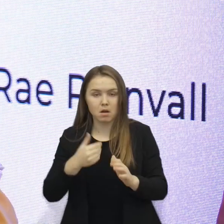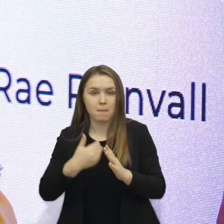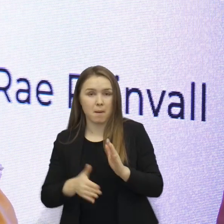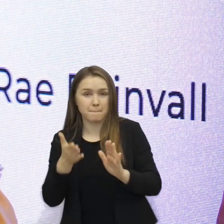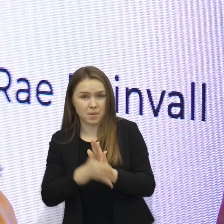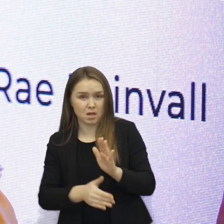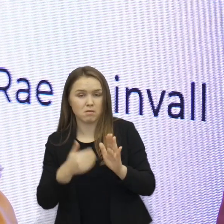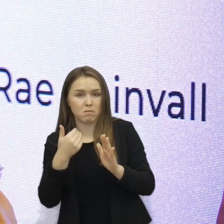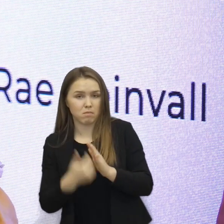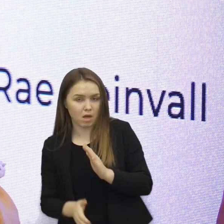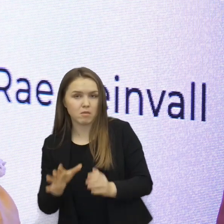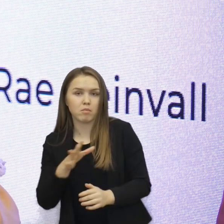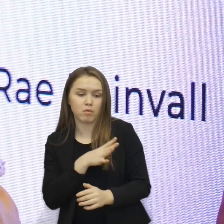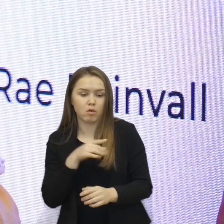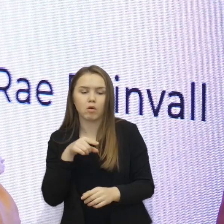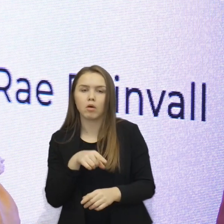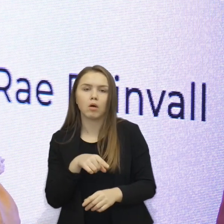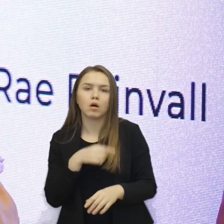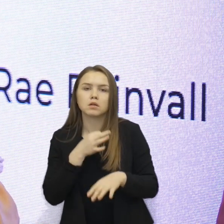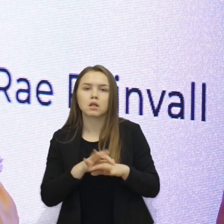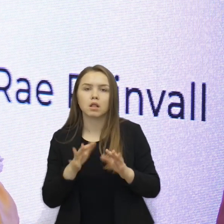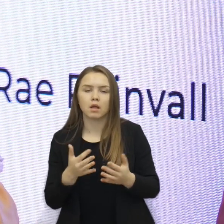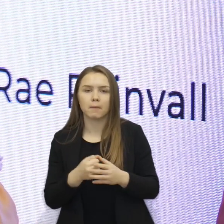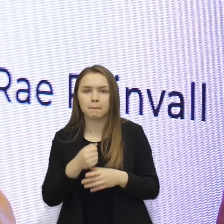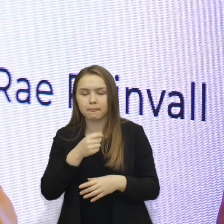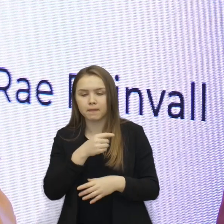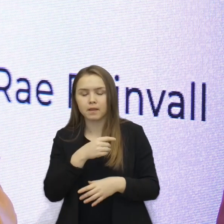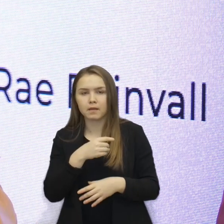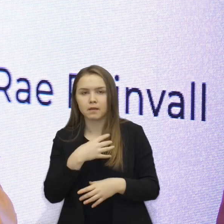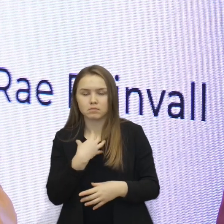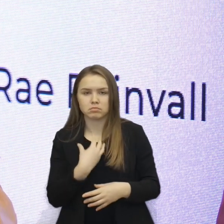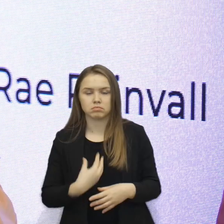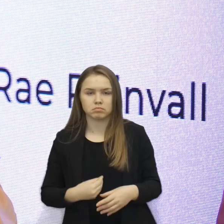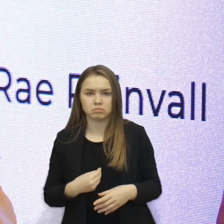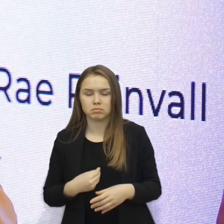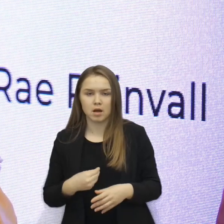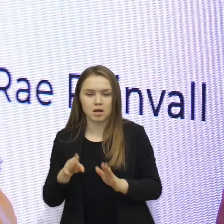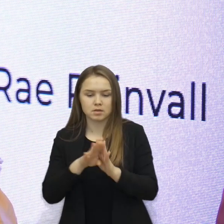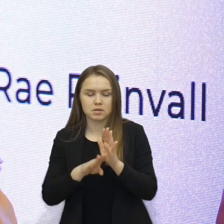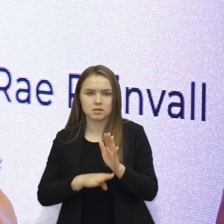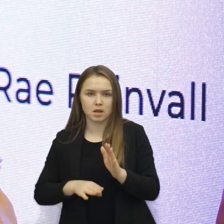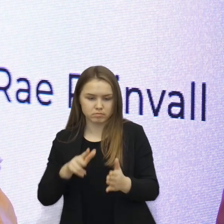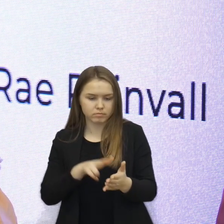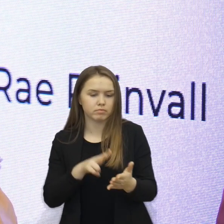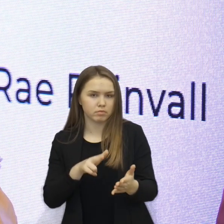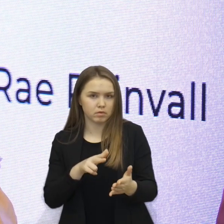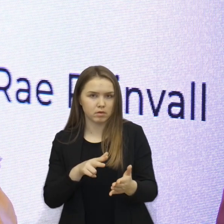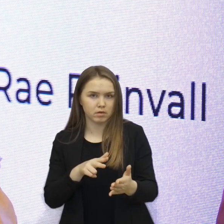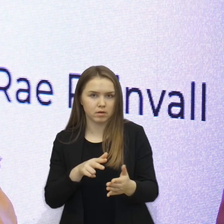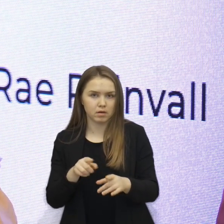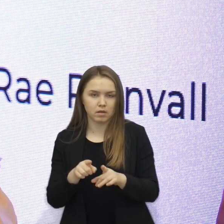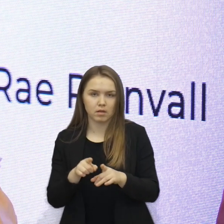bylą, kuri pareigoja Lietuvą priimti lytinės tapatybės pripažinimo įstatymą ir garantuoti